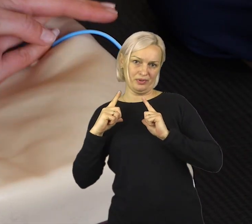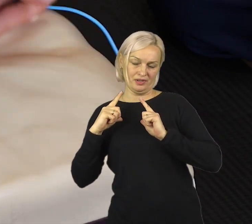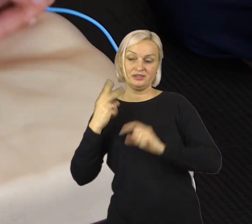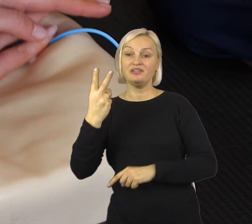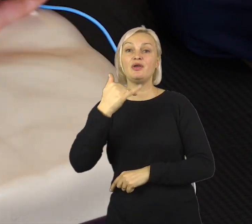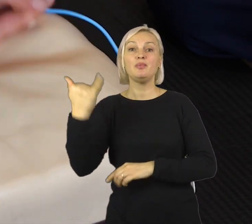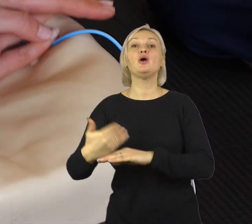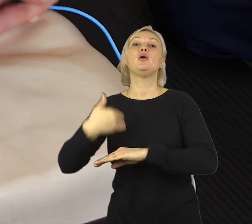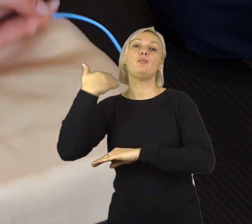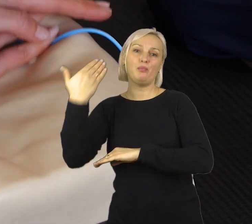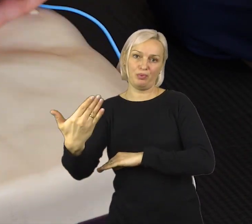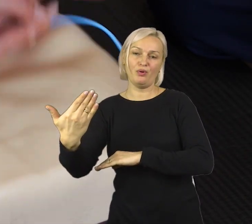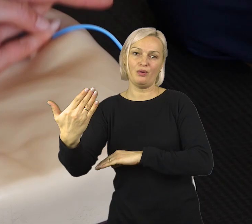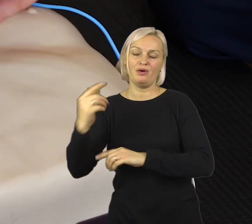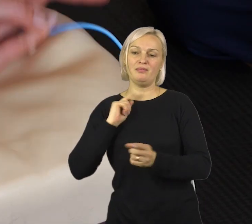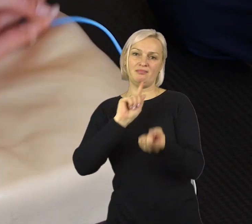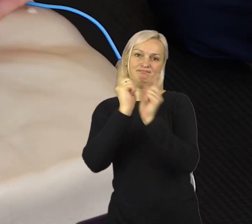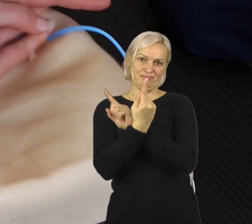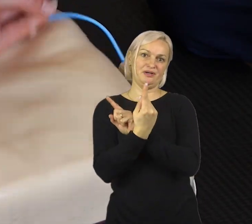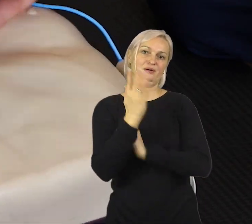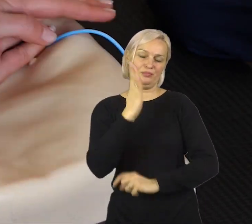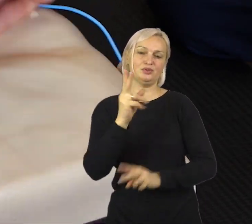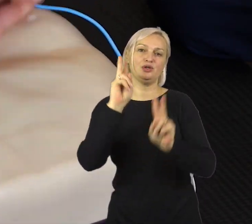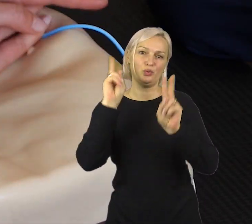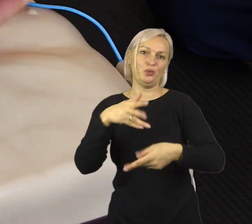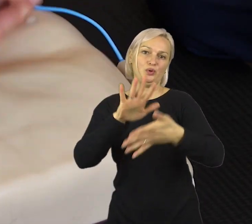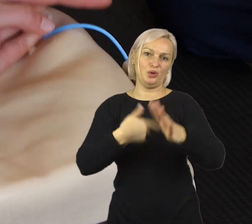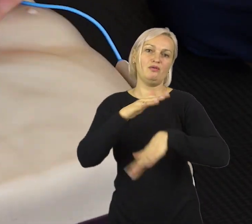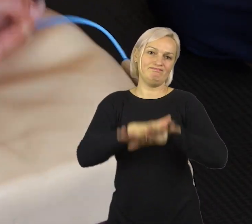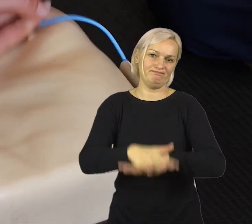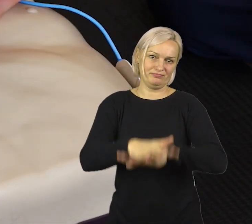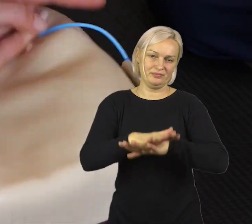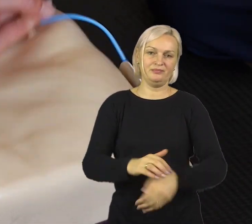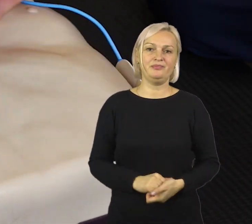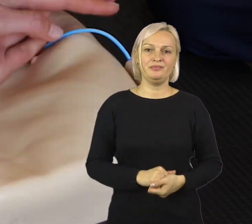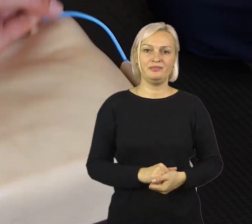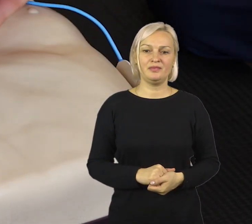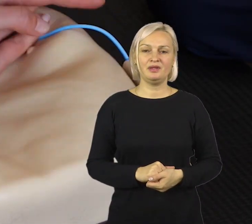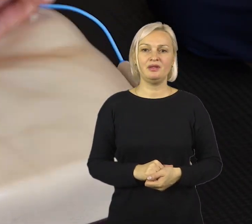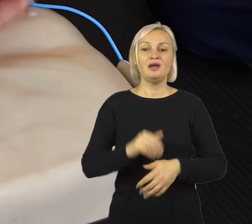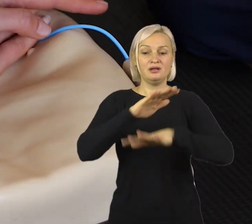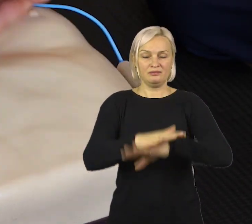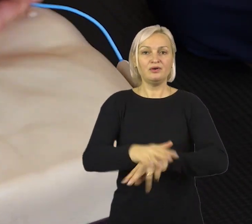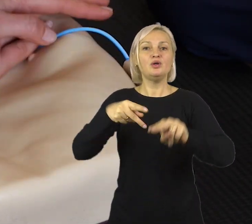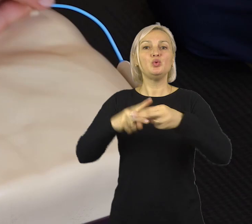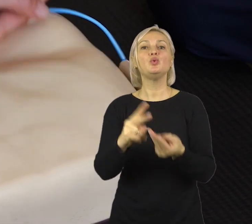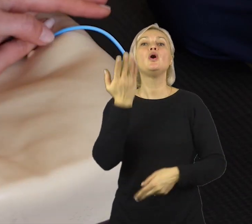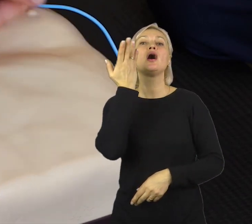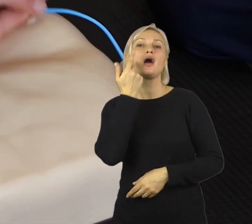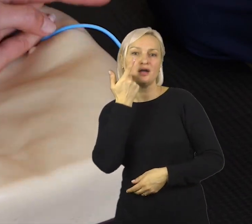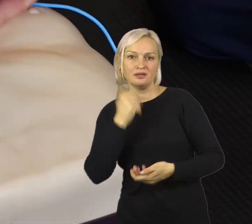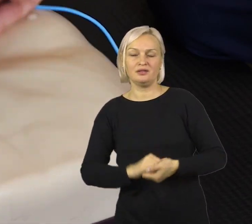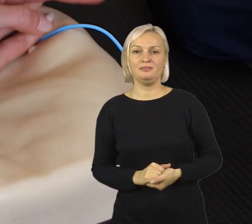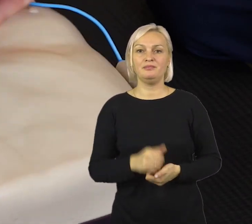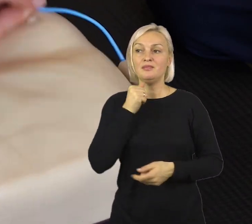2 minučių aš tęsiu vėl pradinį gaivinimą, jeigu to reikės. Kada nutraukiamas pradinis gaivinimas? Jisai yra nutraukiamas,